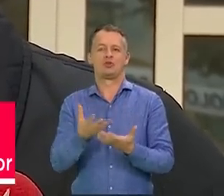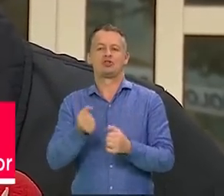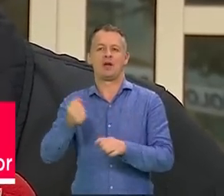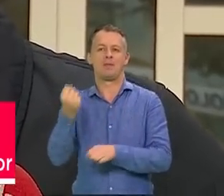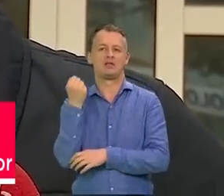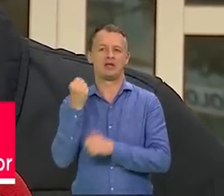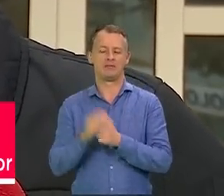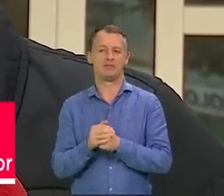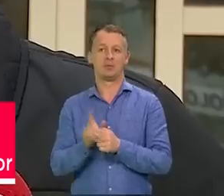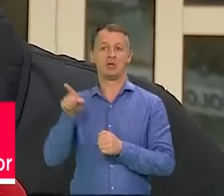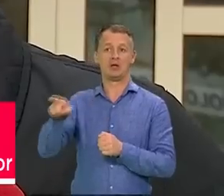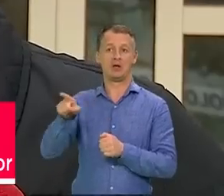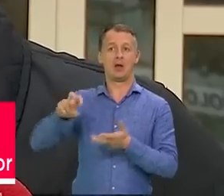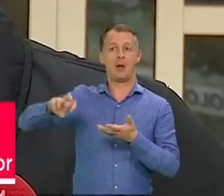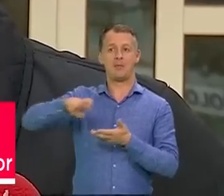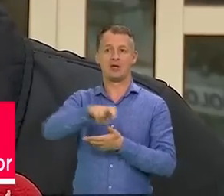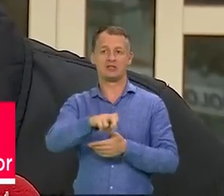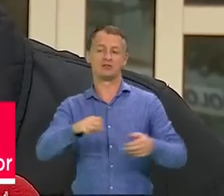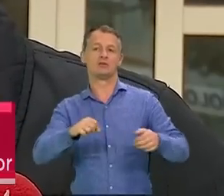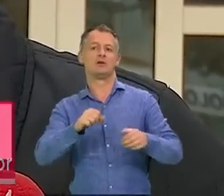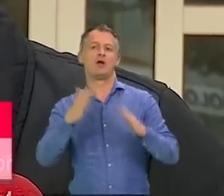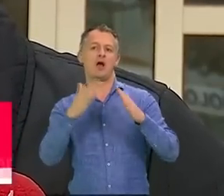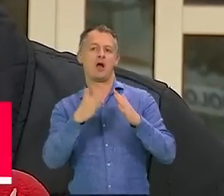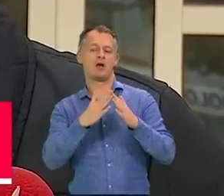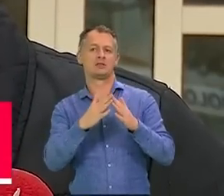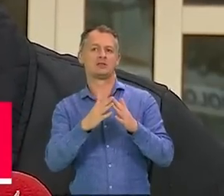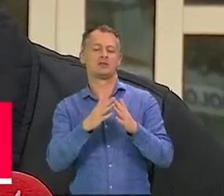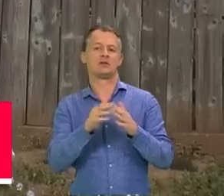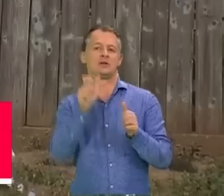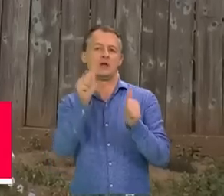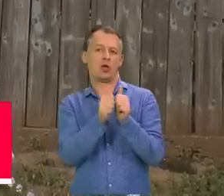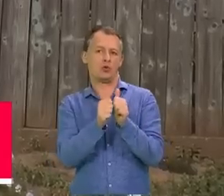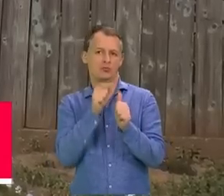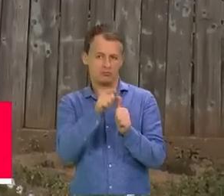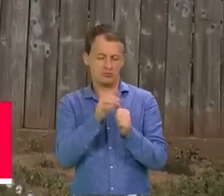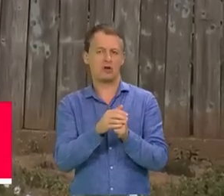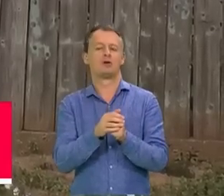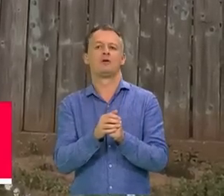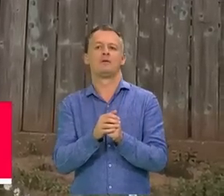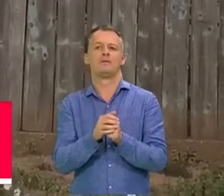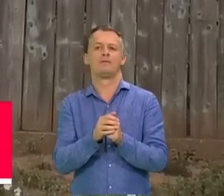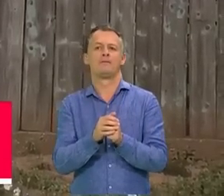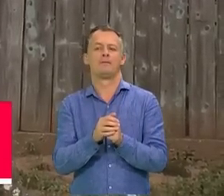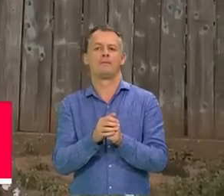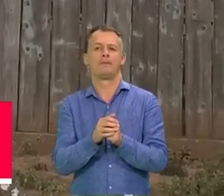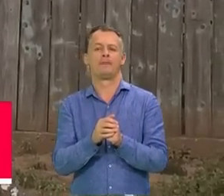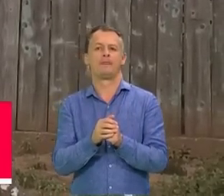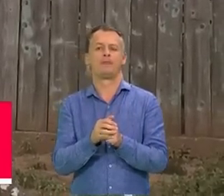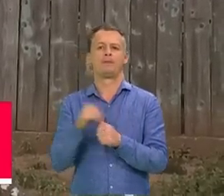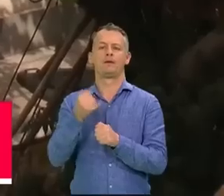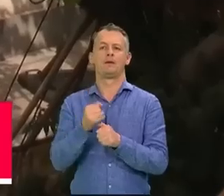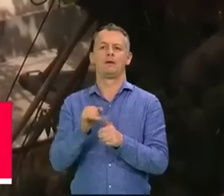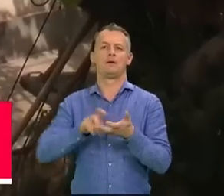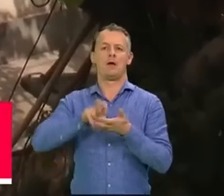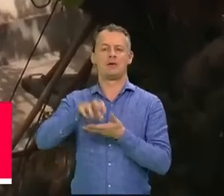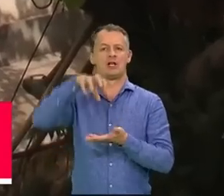deplasat la domiciliul persoanei vătămate. S-a îndreptat către un prun fructifer unde se afla legat